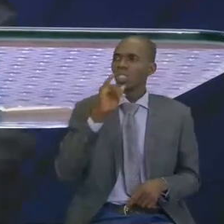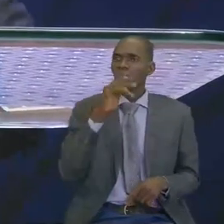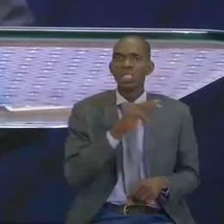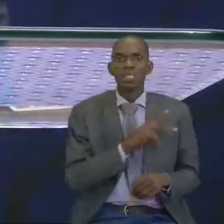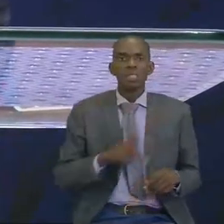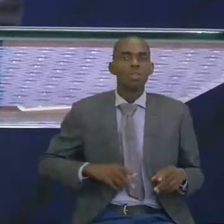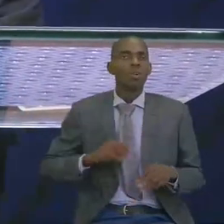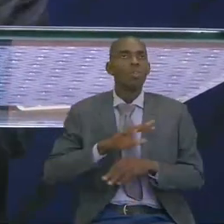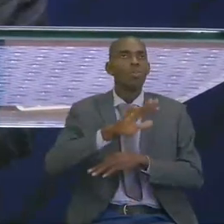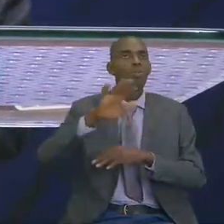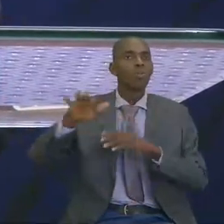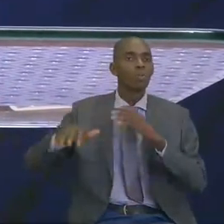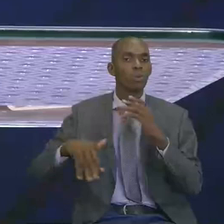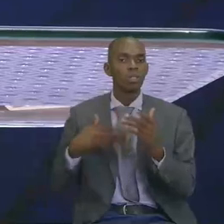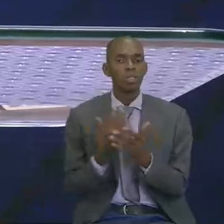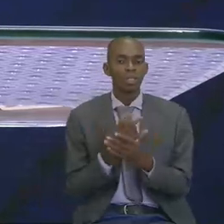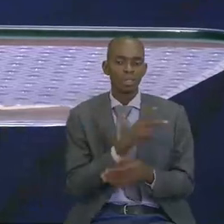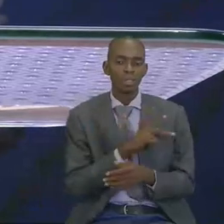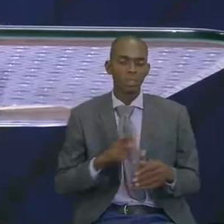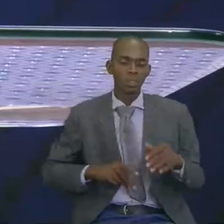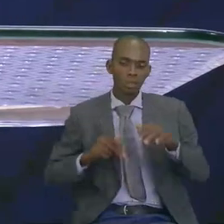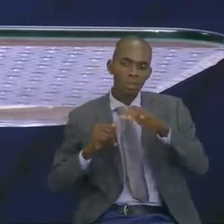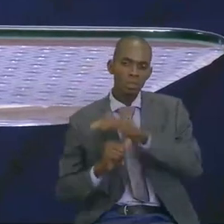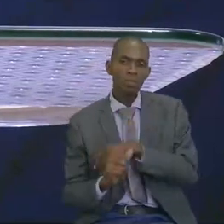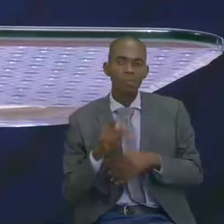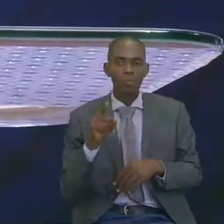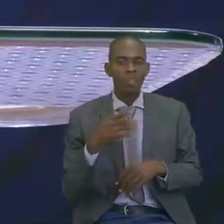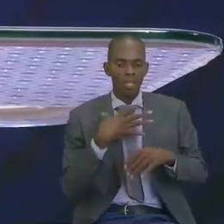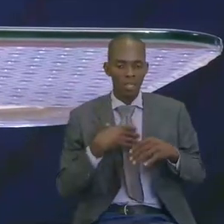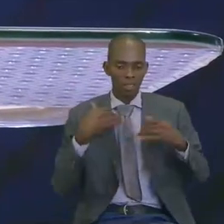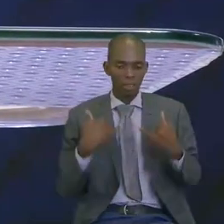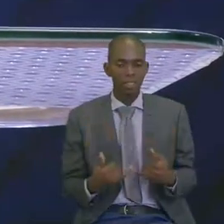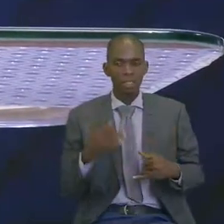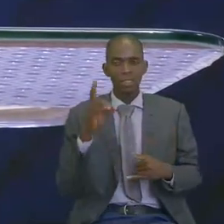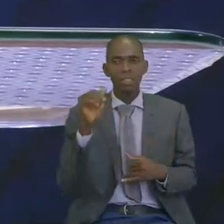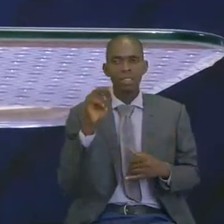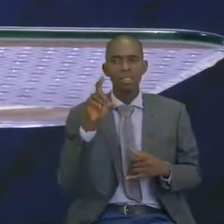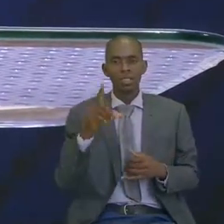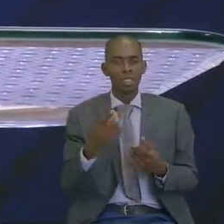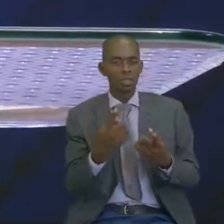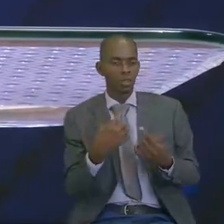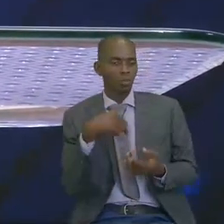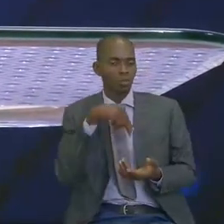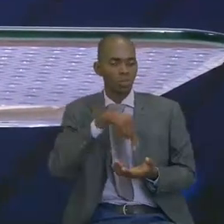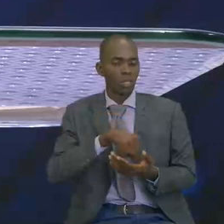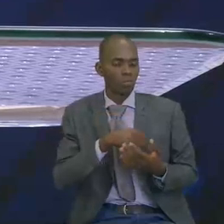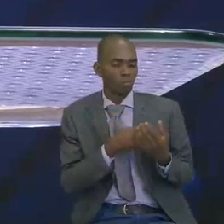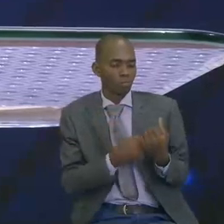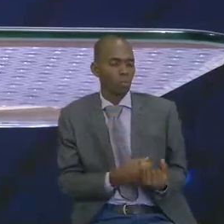qui est appelé le roi des rois ici, et que lui vienne se présenter devant le roi pour lui dire que